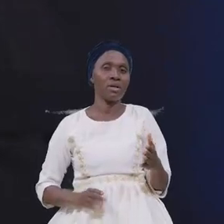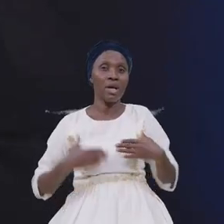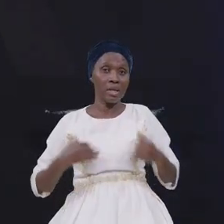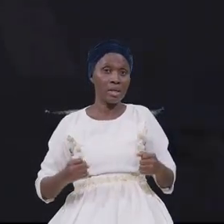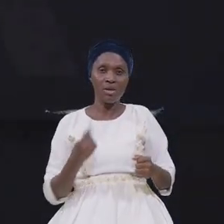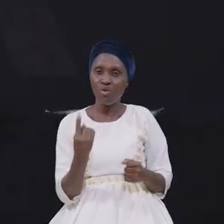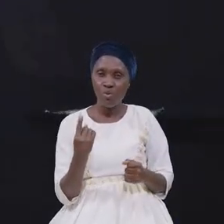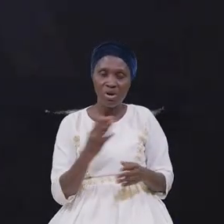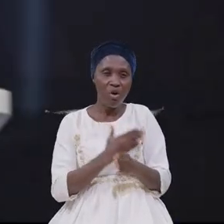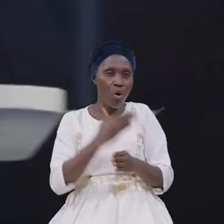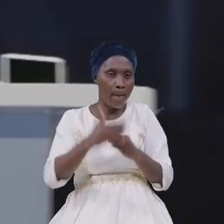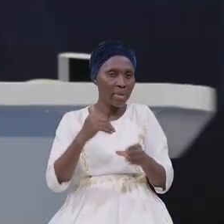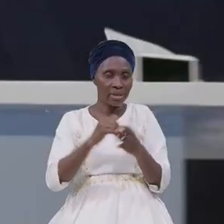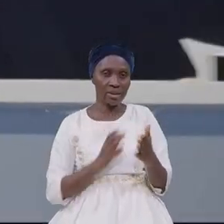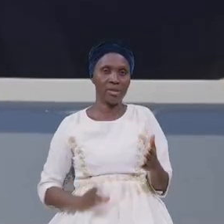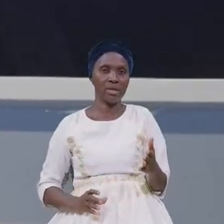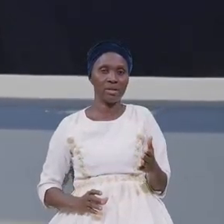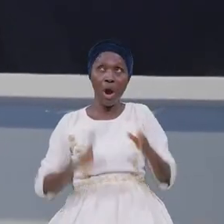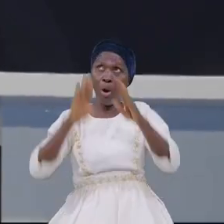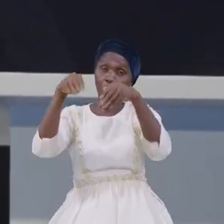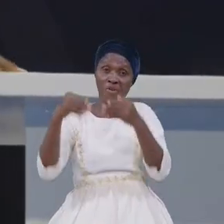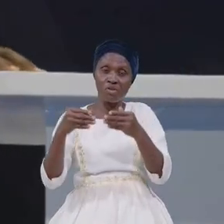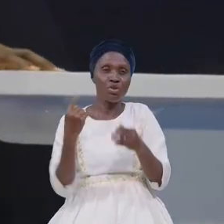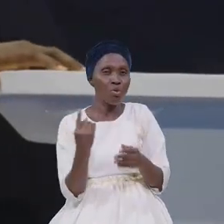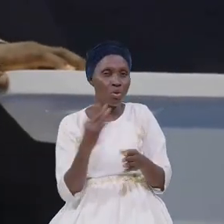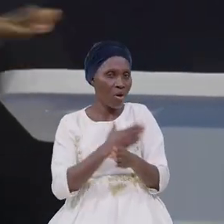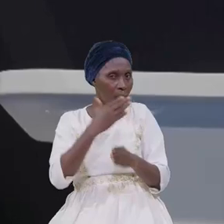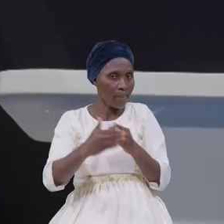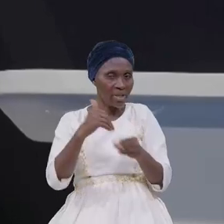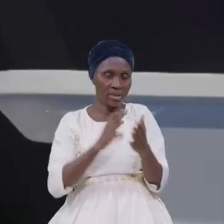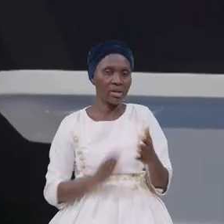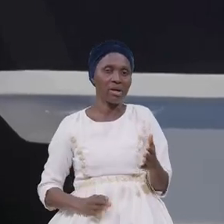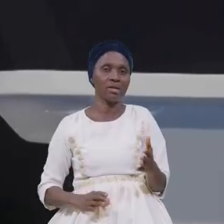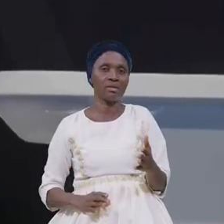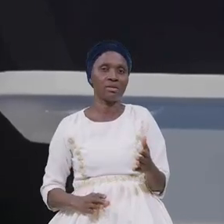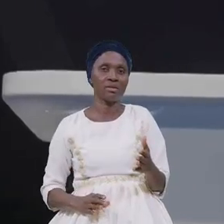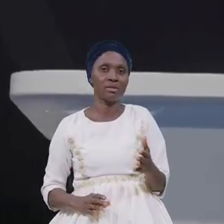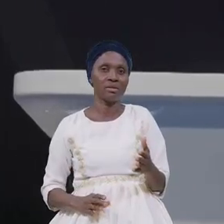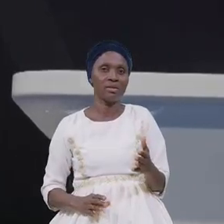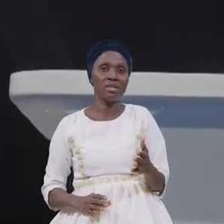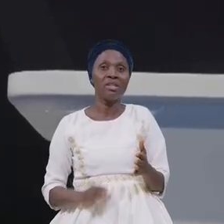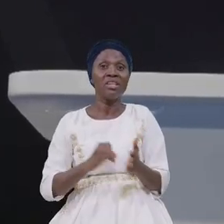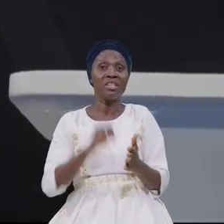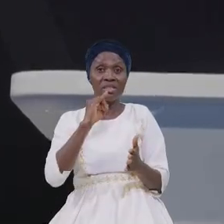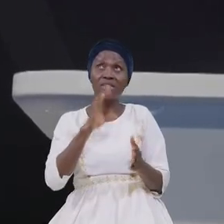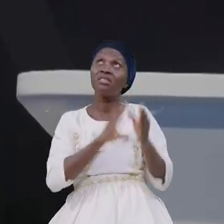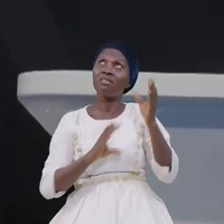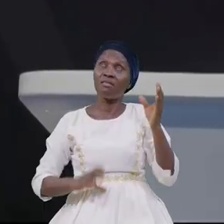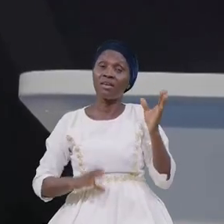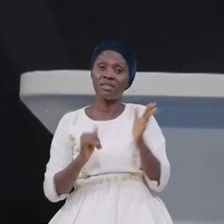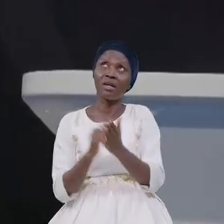n'est au complet qu'en Christ. Les provisions n'est au complet qu'en Christ. C'est Christ